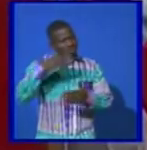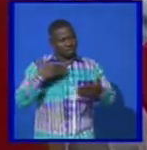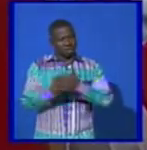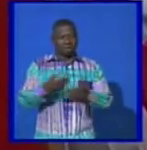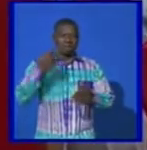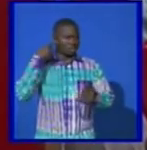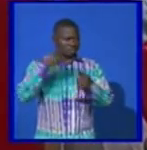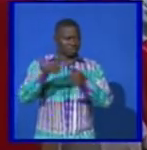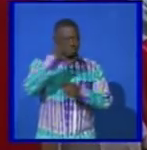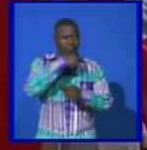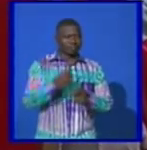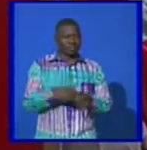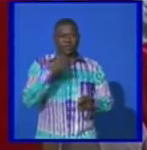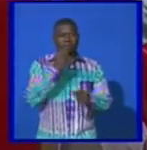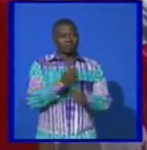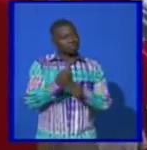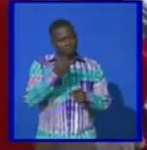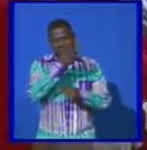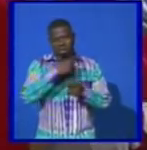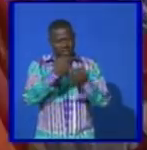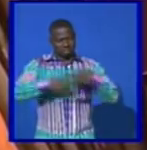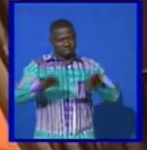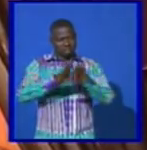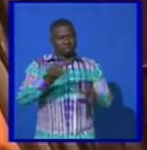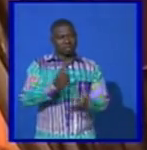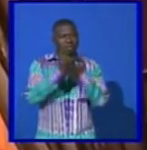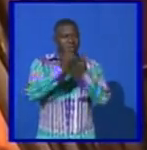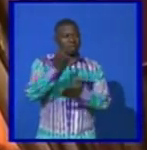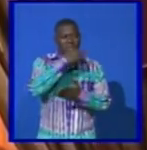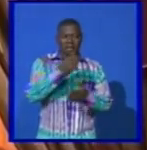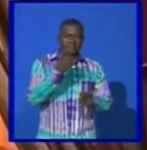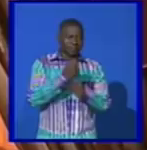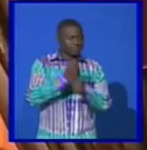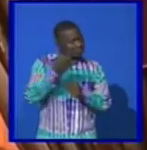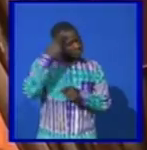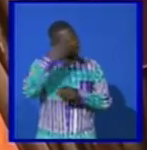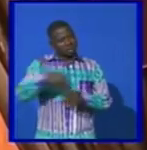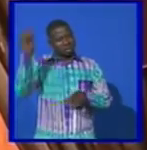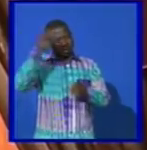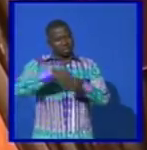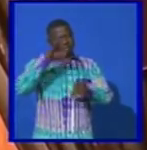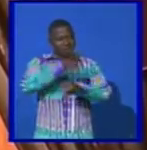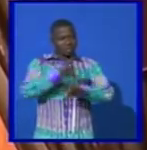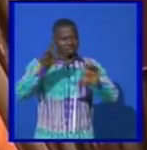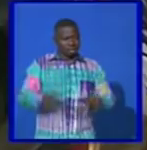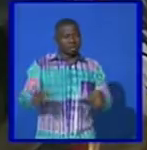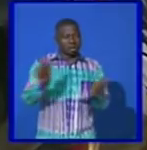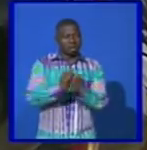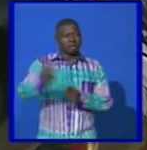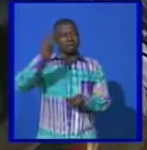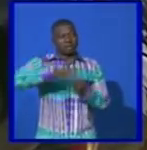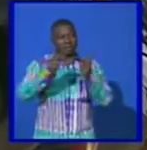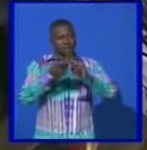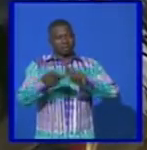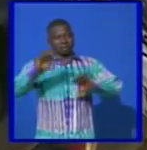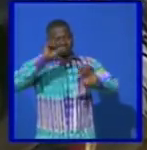pour le projet Job Booster. Et les responsables travaillent déjà à l'implication des entreprises, passant par un partenariat stratégique avec la maison